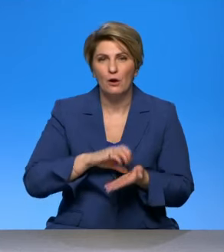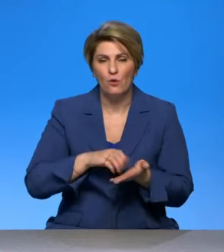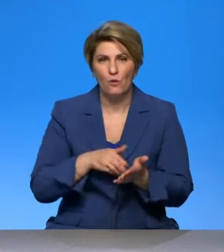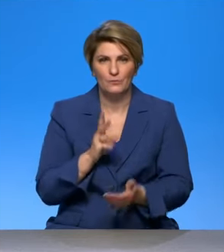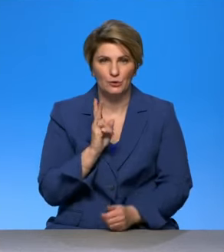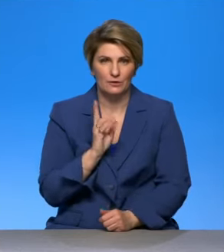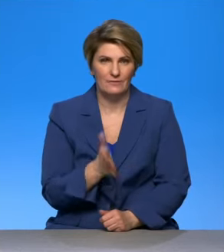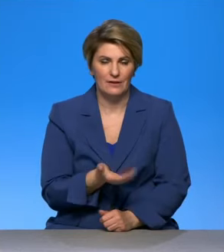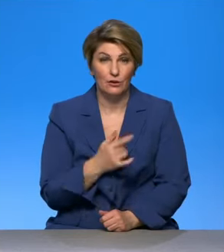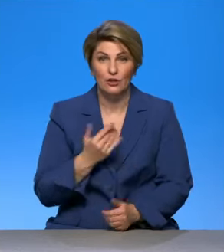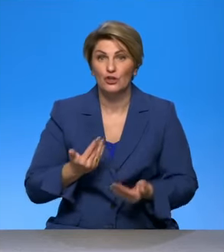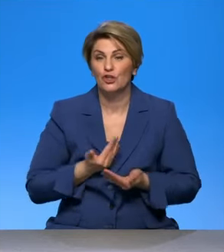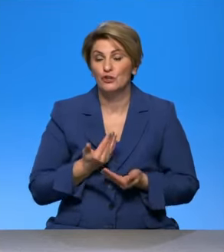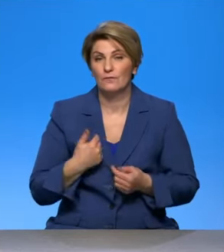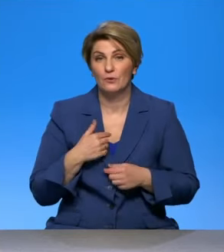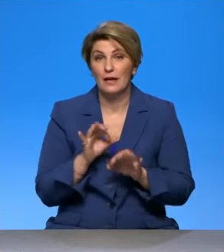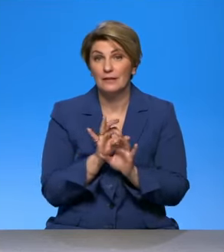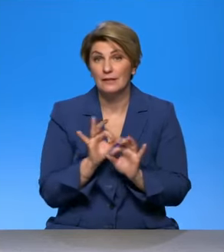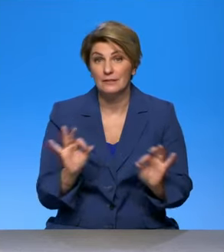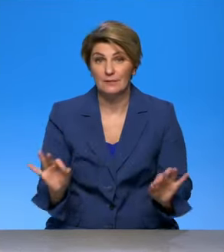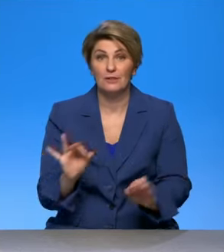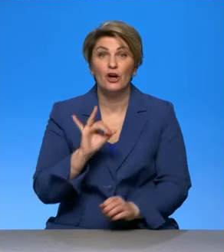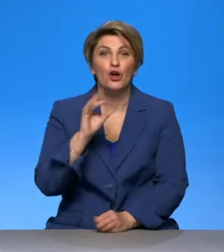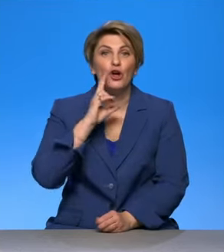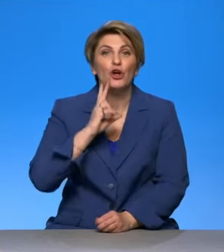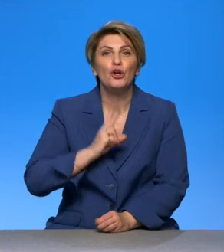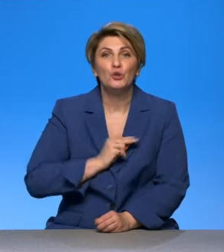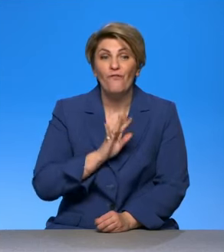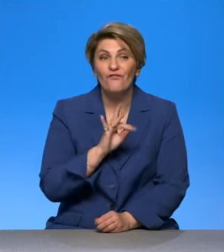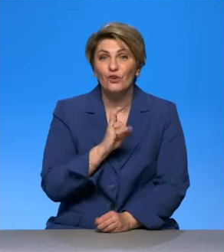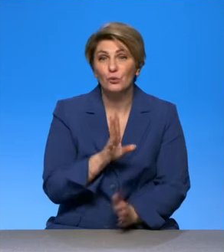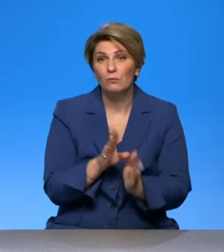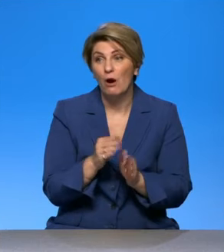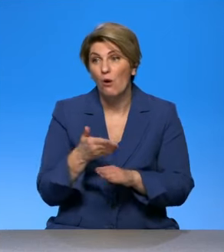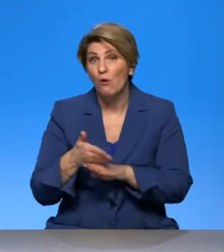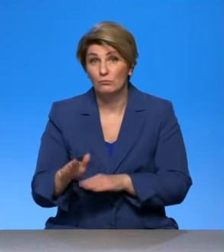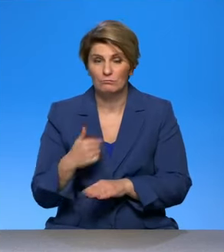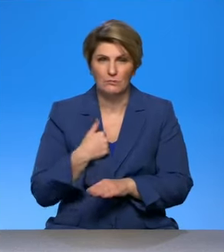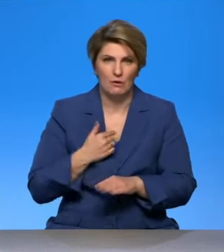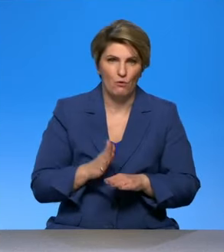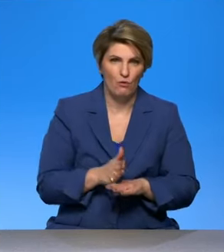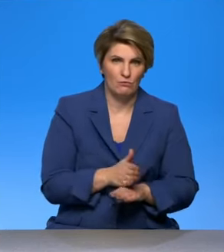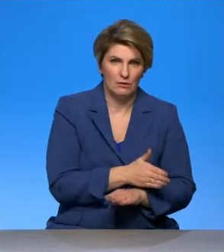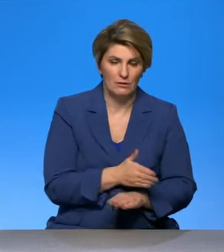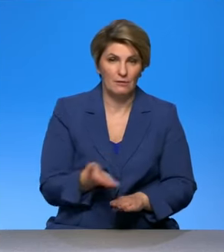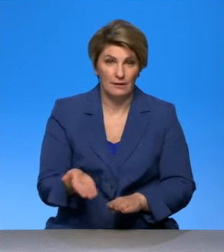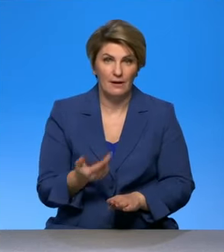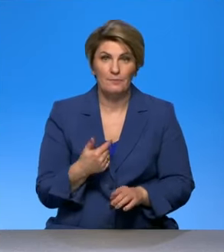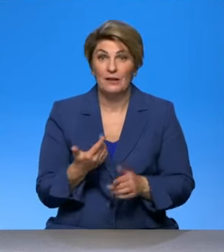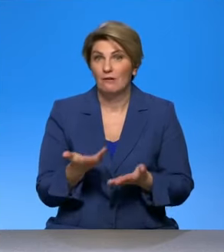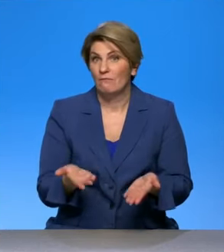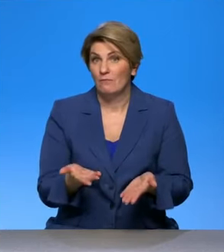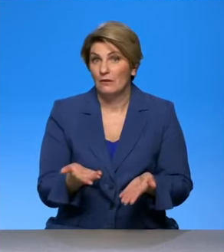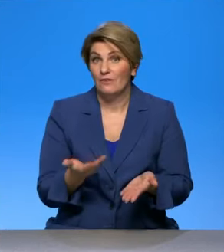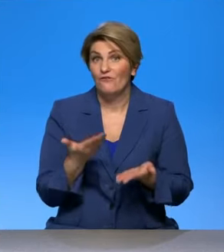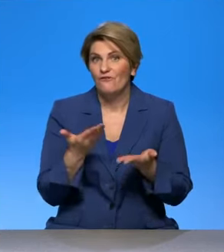живу припеваючи. И дочь с внуком живет отдельно. И я отдельно. Так что, собственно говоря, вы